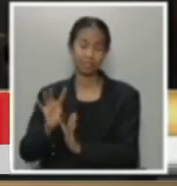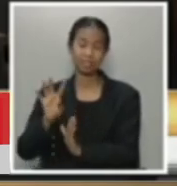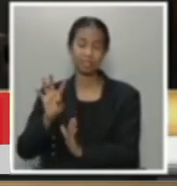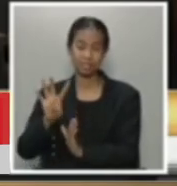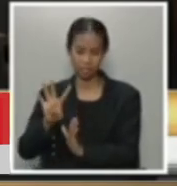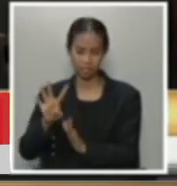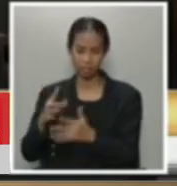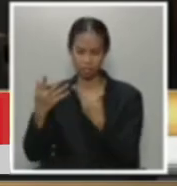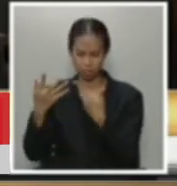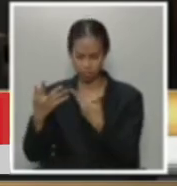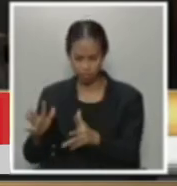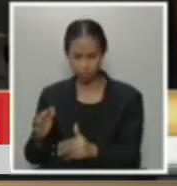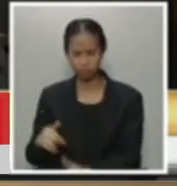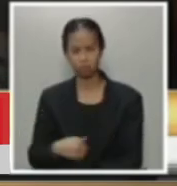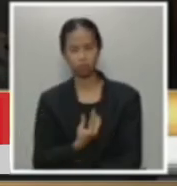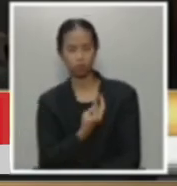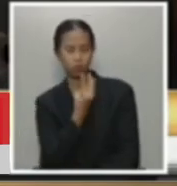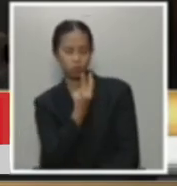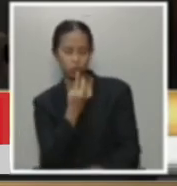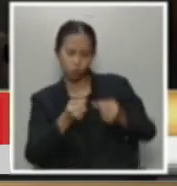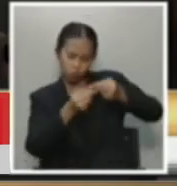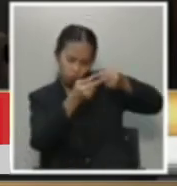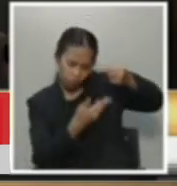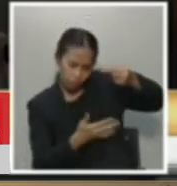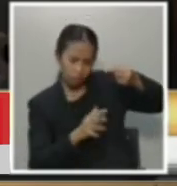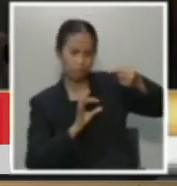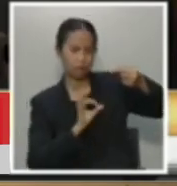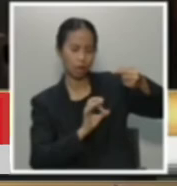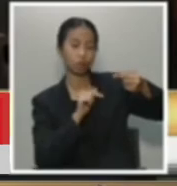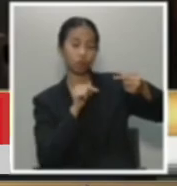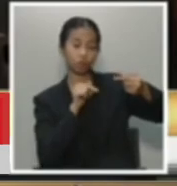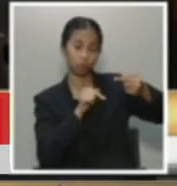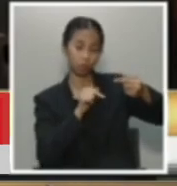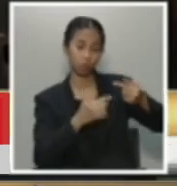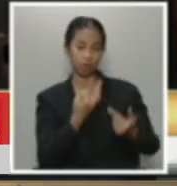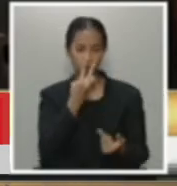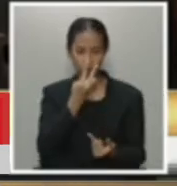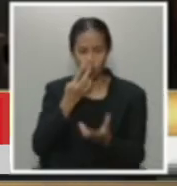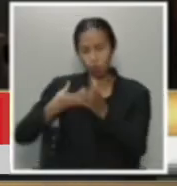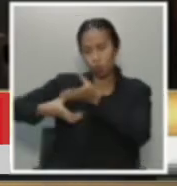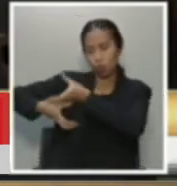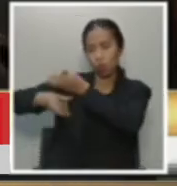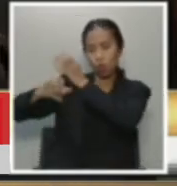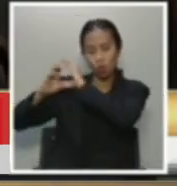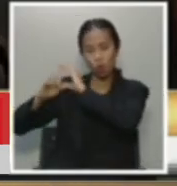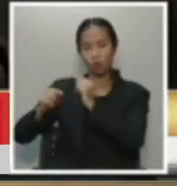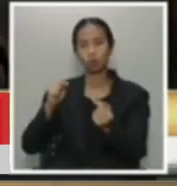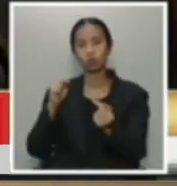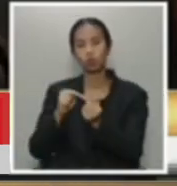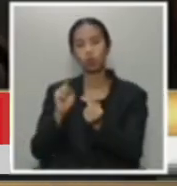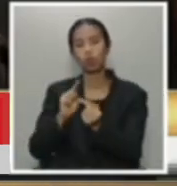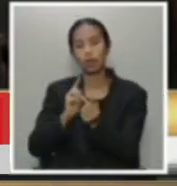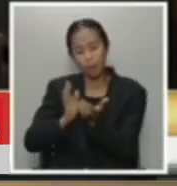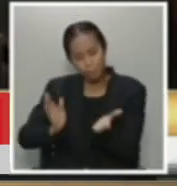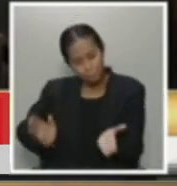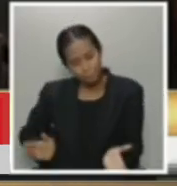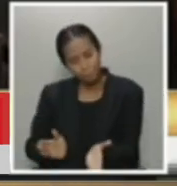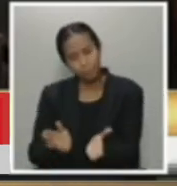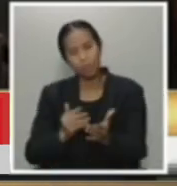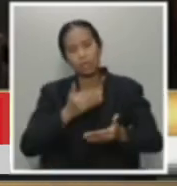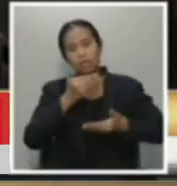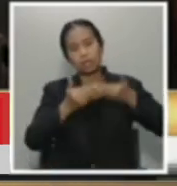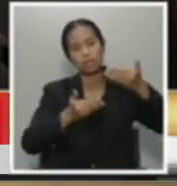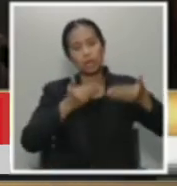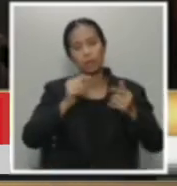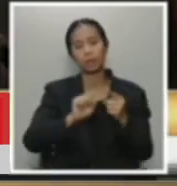จแต่ใน9กิจกรรมนั้นผมก็ขอให้ท่านได้กลับไปดูนิดนึงครับเรื่องของการผลักดันในกิจกรรมที่1คือ